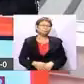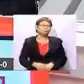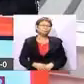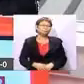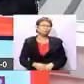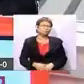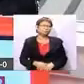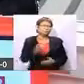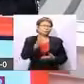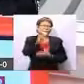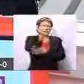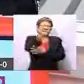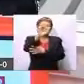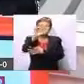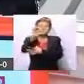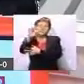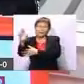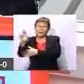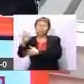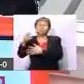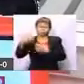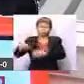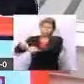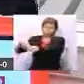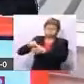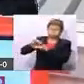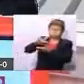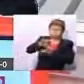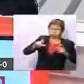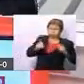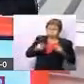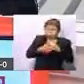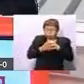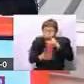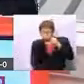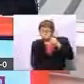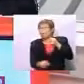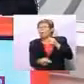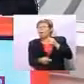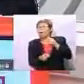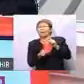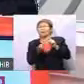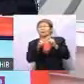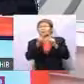Wilayah Ekonomi Pantai Timur ECER berjaya menarik pelaburan swasta terkumpul berjumlah